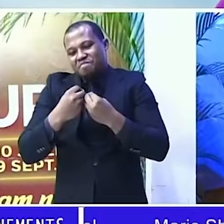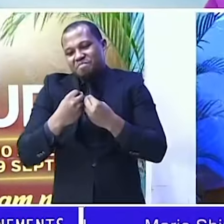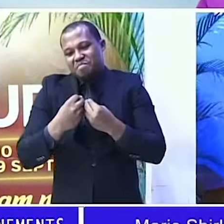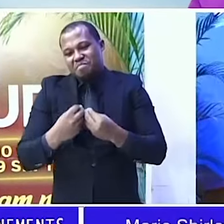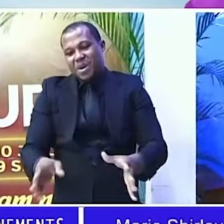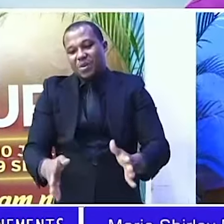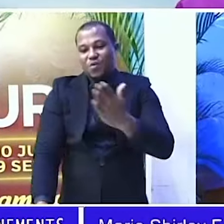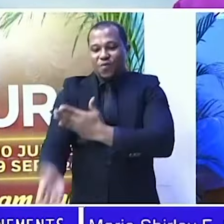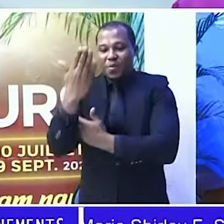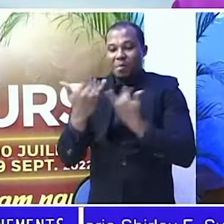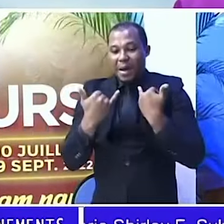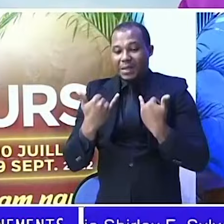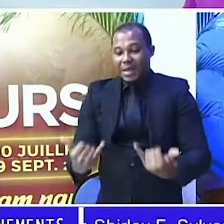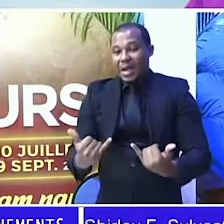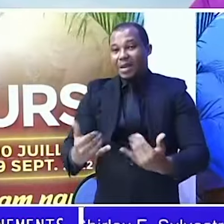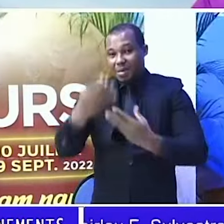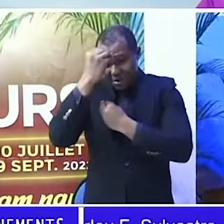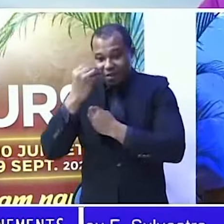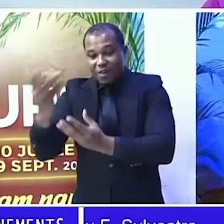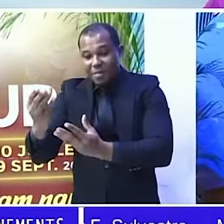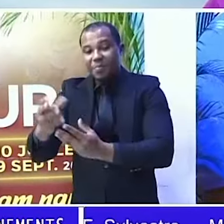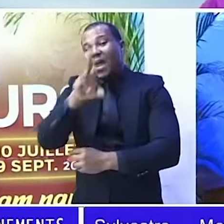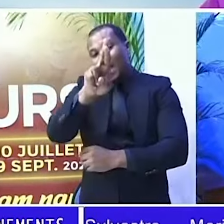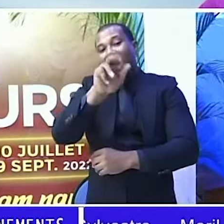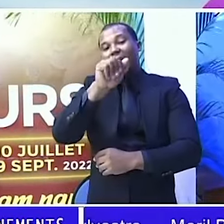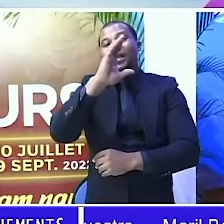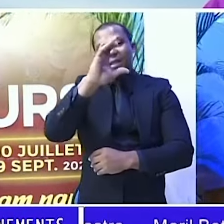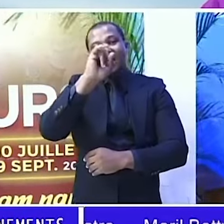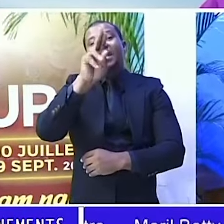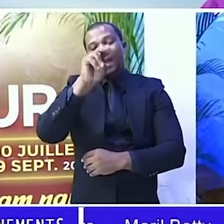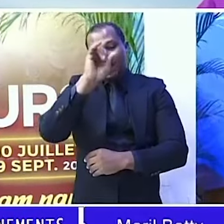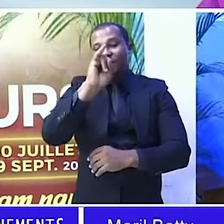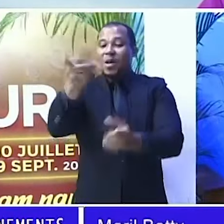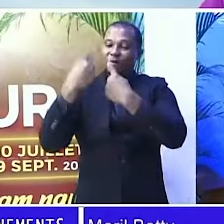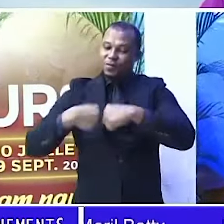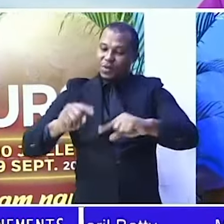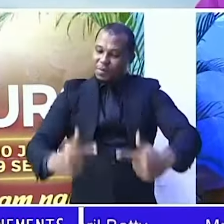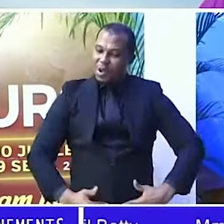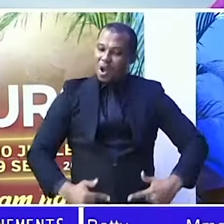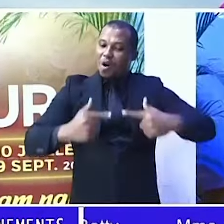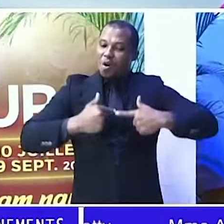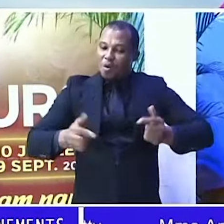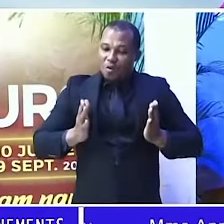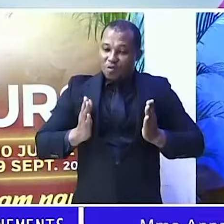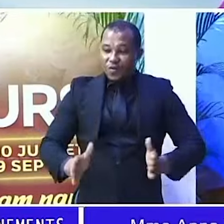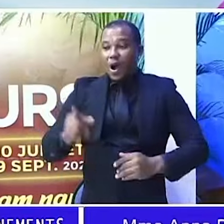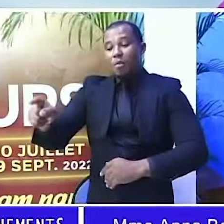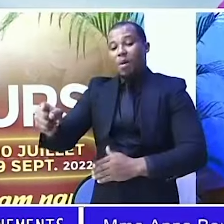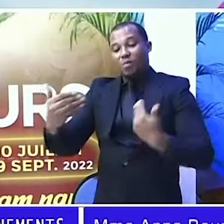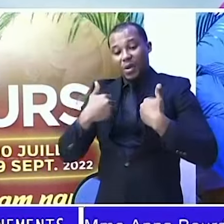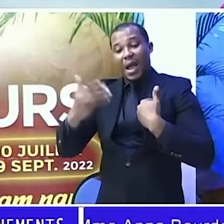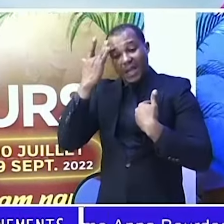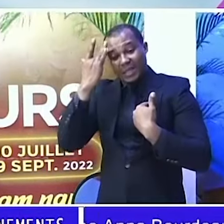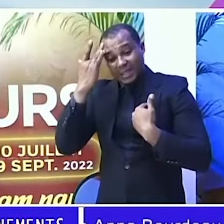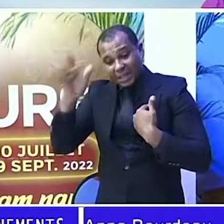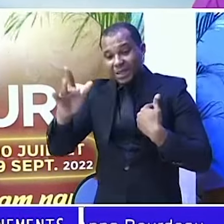dit racine mon cher ouais dans la vie de pour vivant ou gain intelligence mon Dieu baoua tout